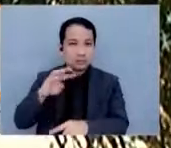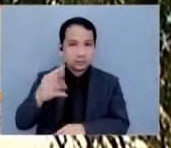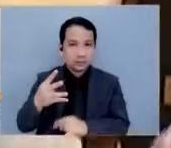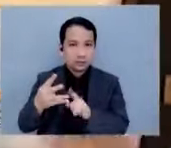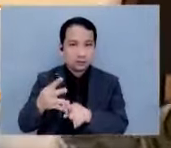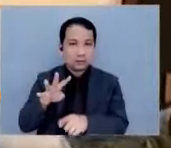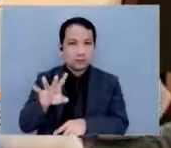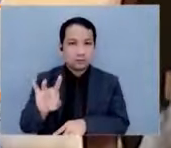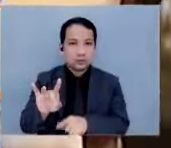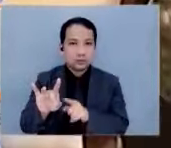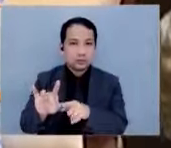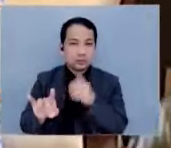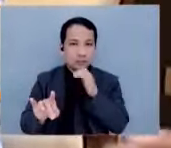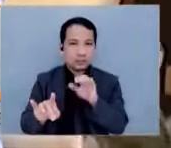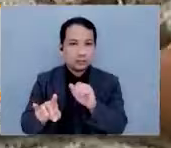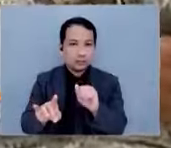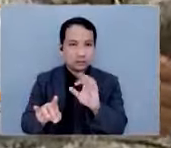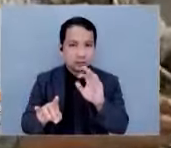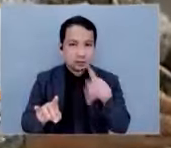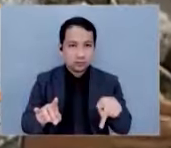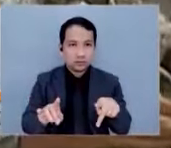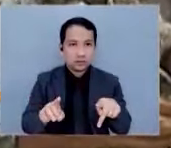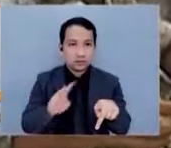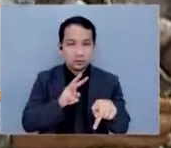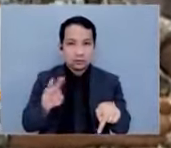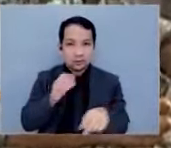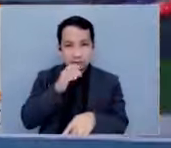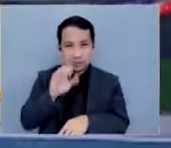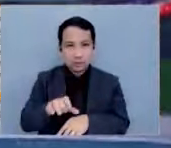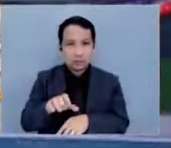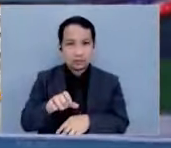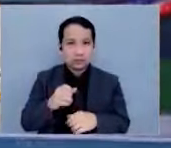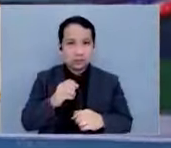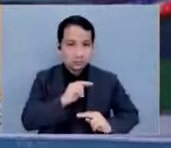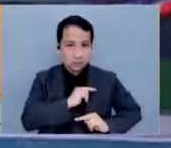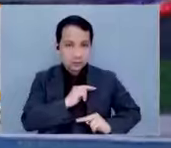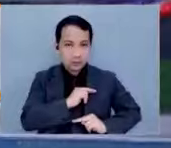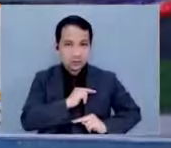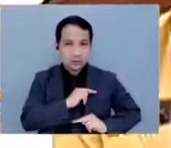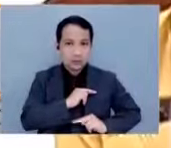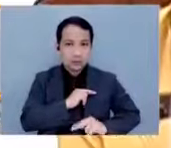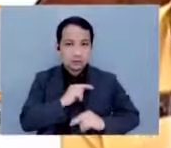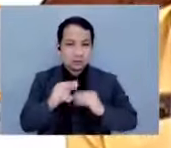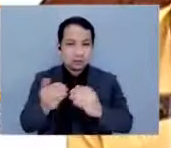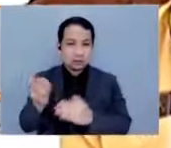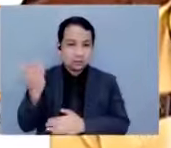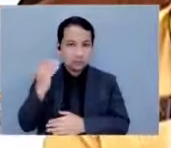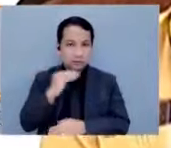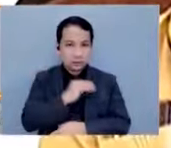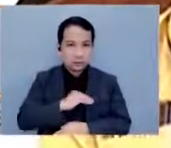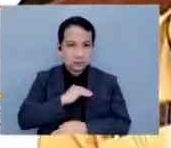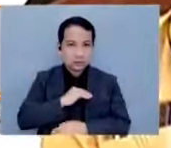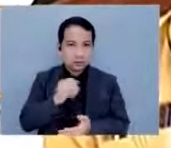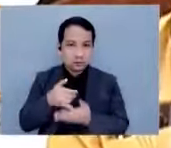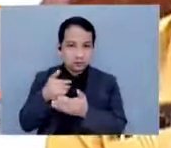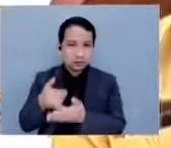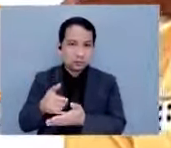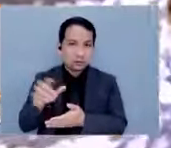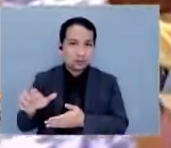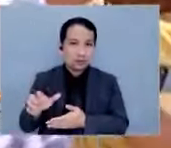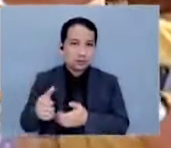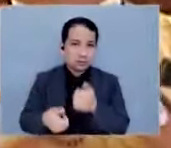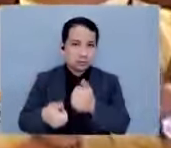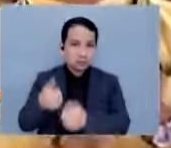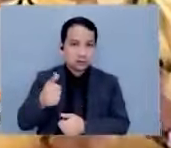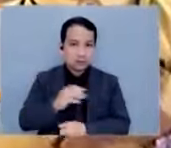anibersaryo ng AFP Western Command, pinarangalan ng ilang tauhan ng Navy na sumalang sa mga nagdaang resupply mission. Kinilala ang kanilang ipinakitang tapang